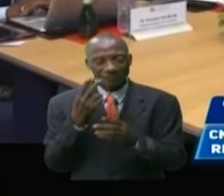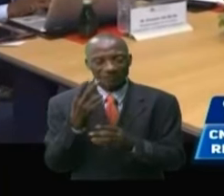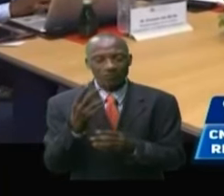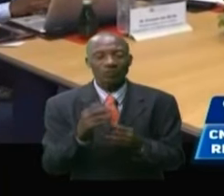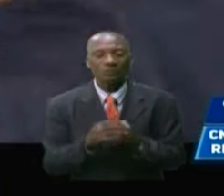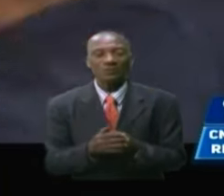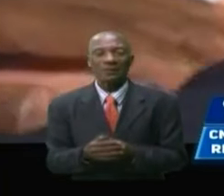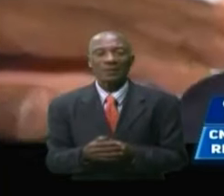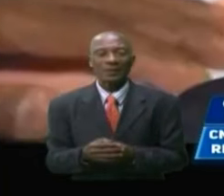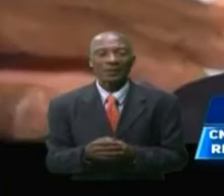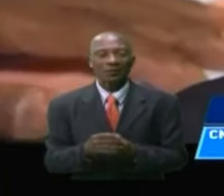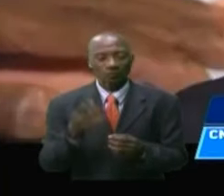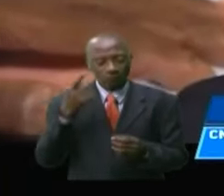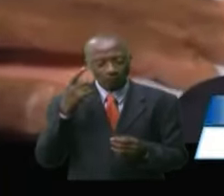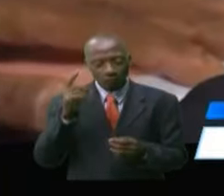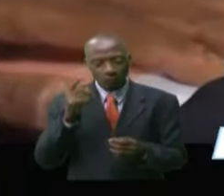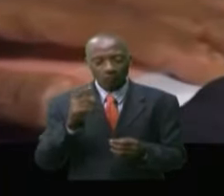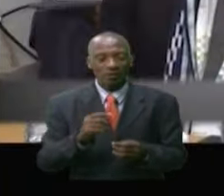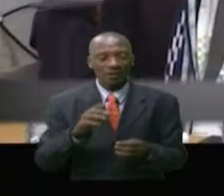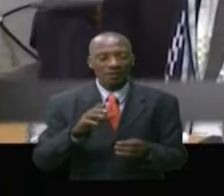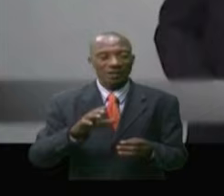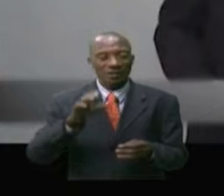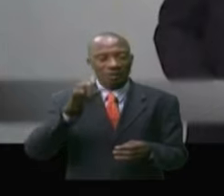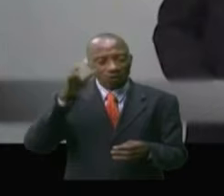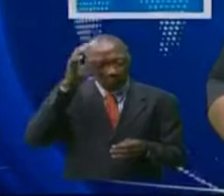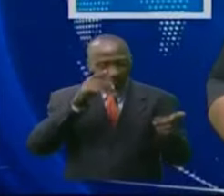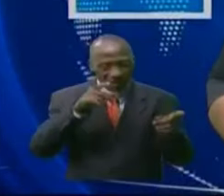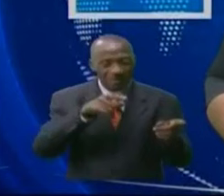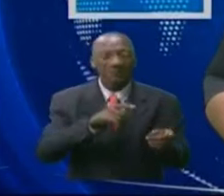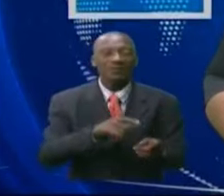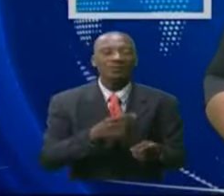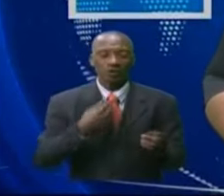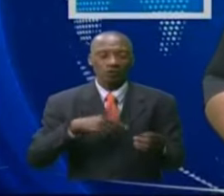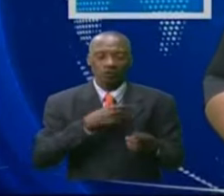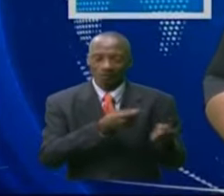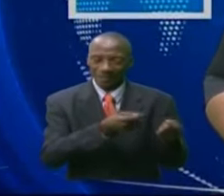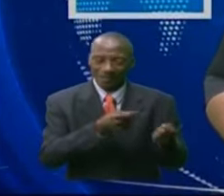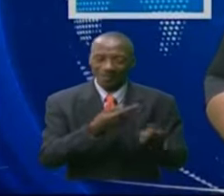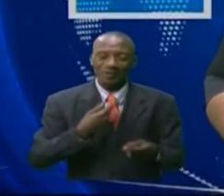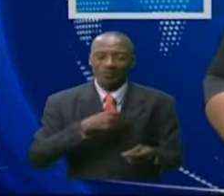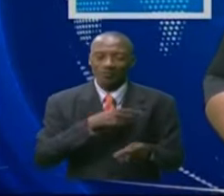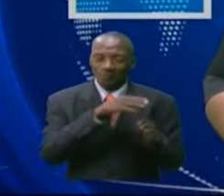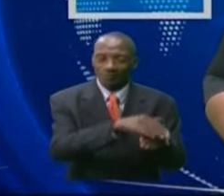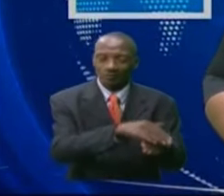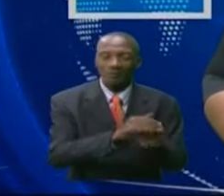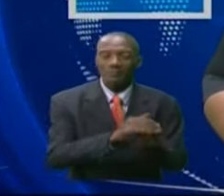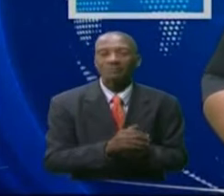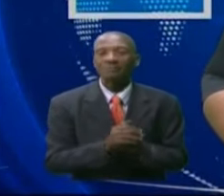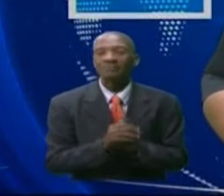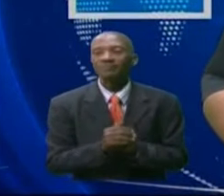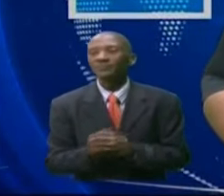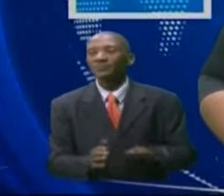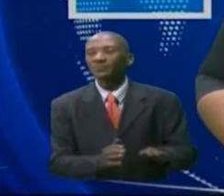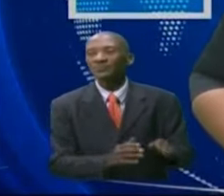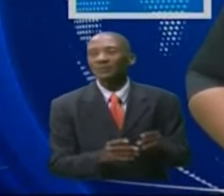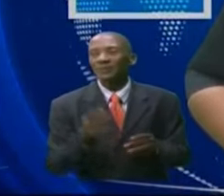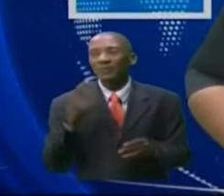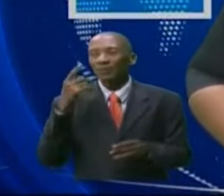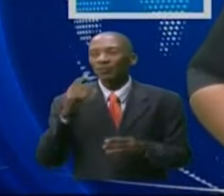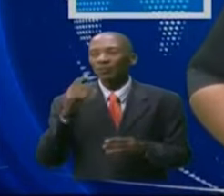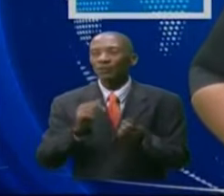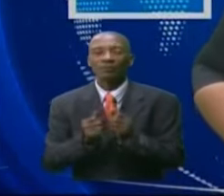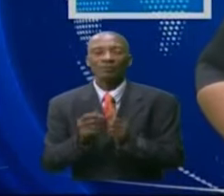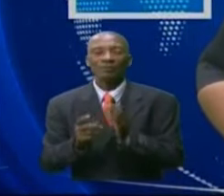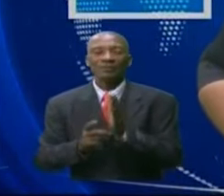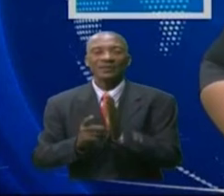en matière de protection sociale inspire la RDC. L'initiative vise à appuyer les plans locaux de développement des